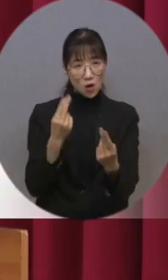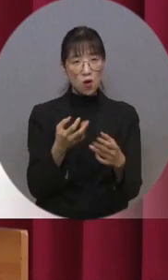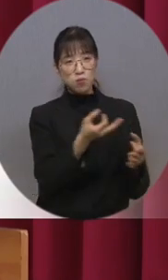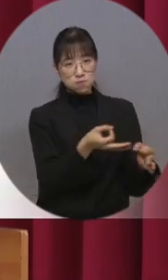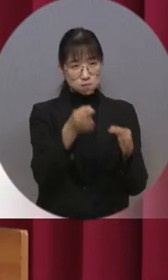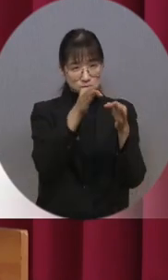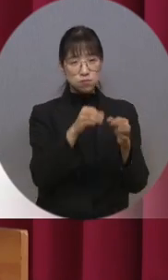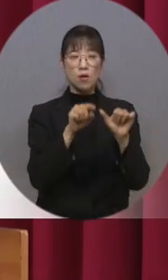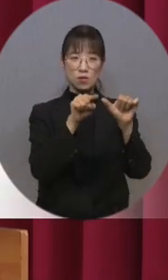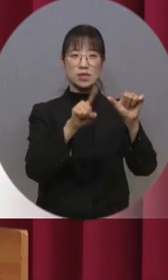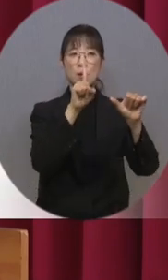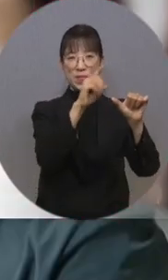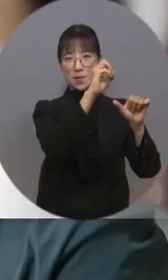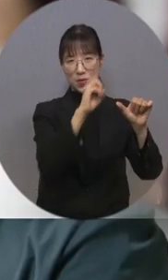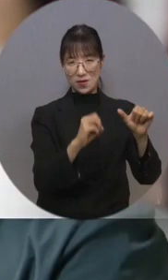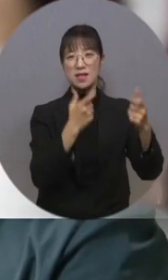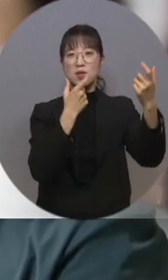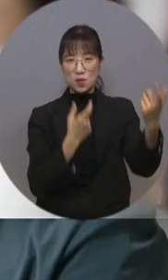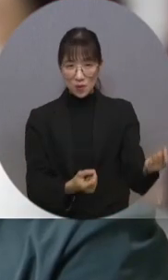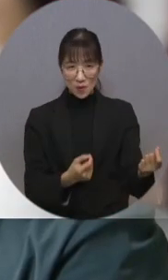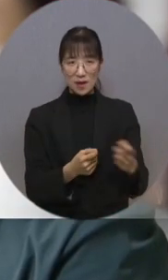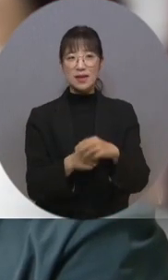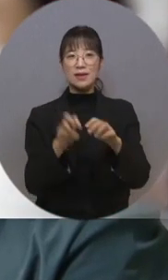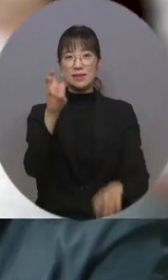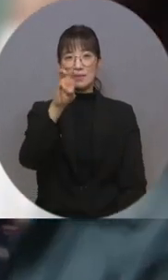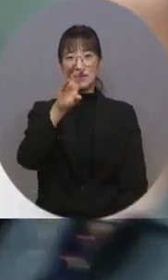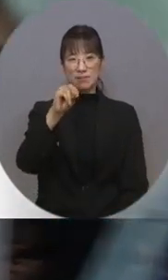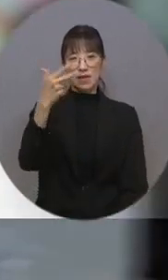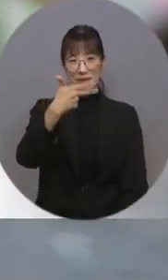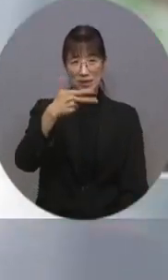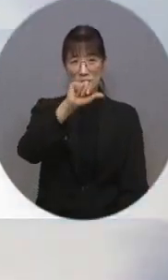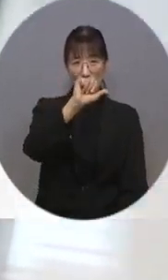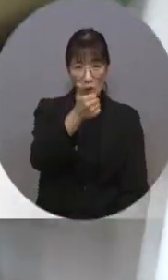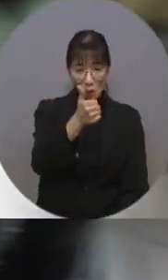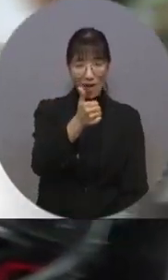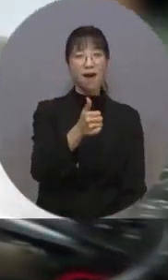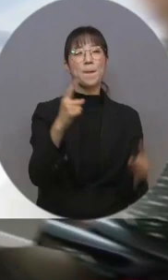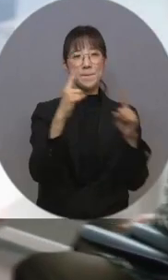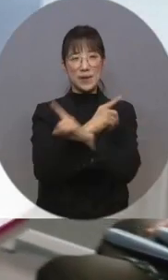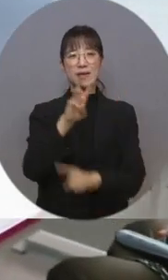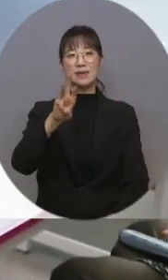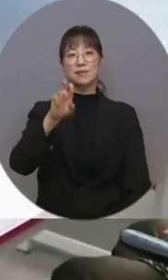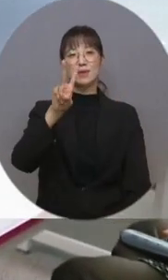물가상승률 5.1%를 반영해 30만 7,500원에서